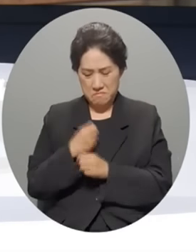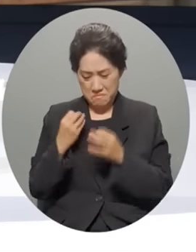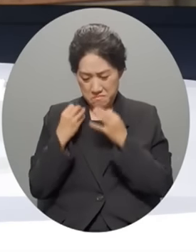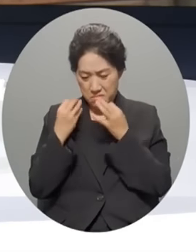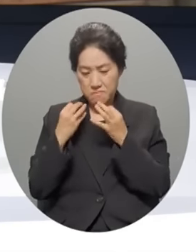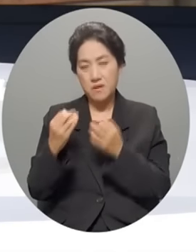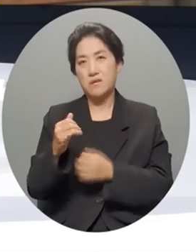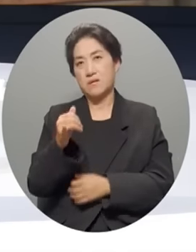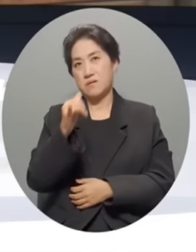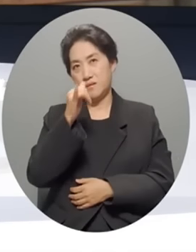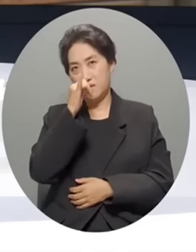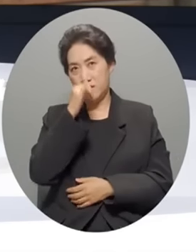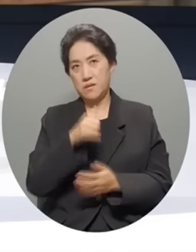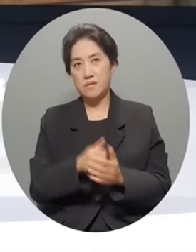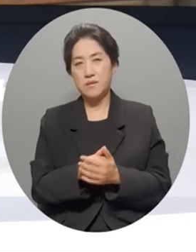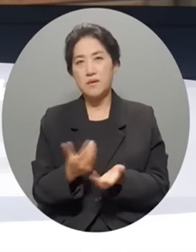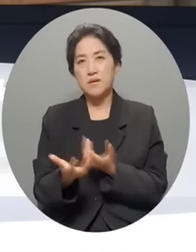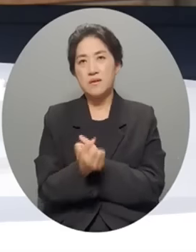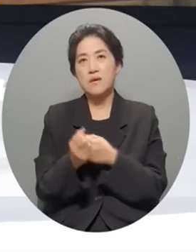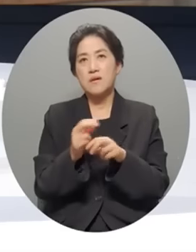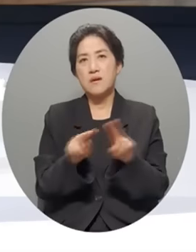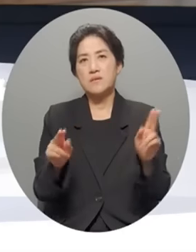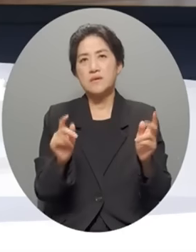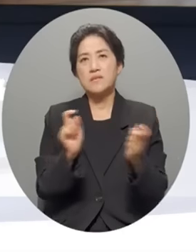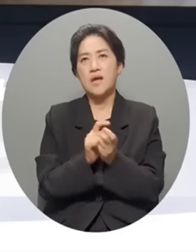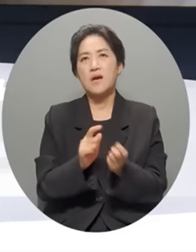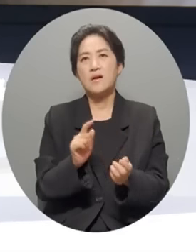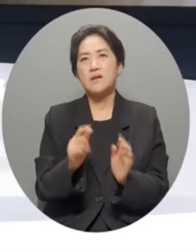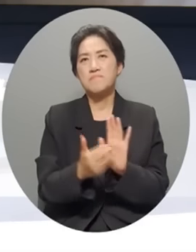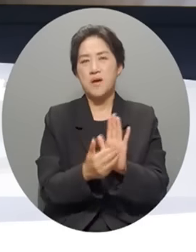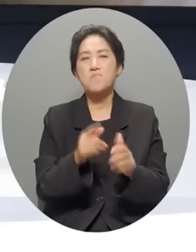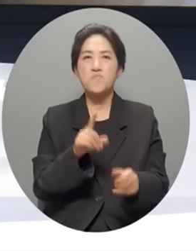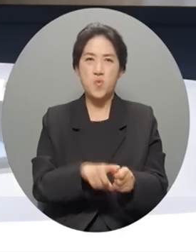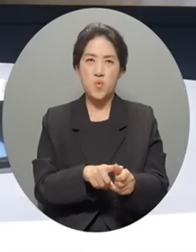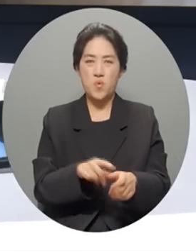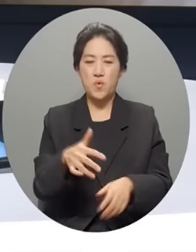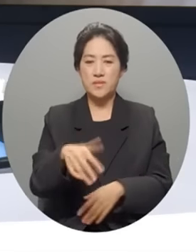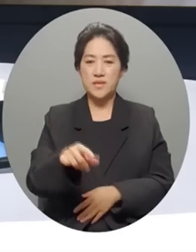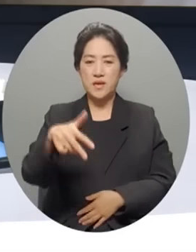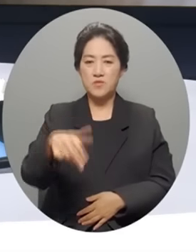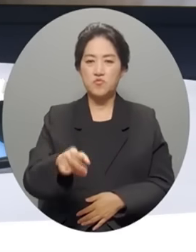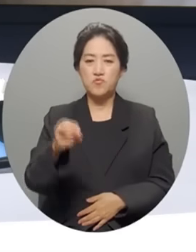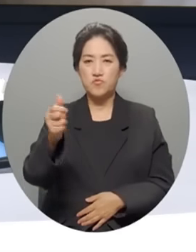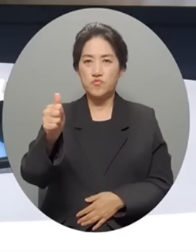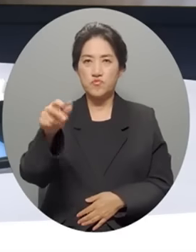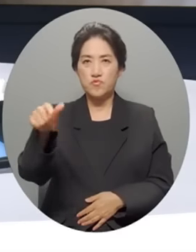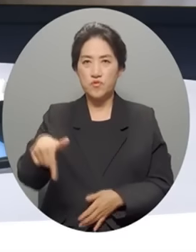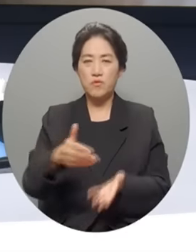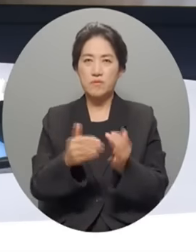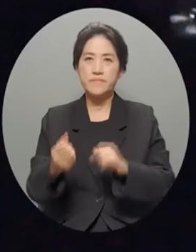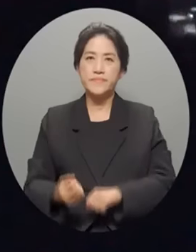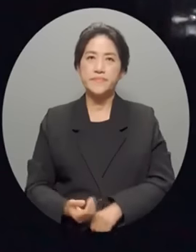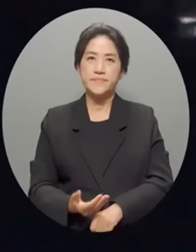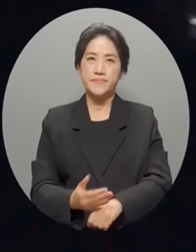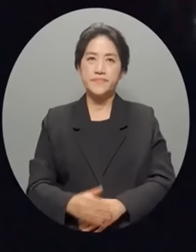걸로 나타났습니다. 계약 해지를 당하지 않기 위해서였습니다. 차주혁 기자가 취재했습니다.